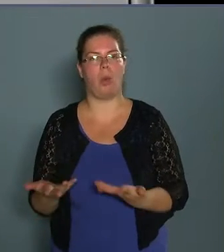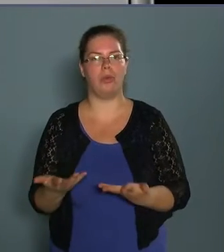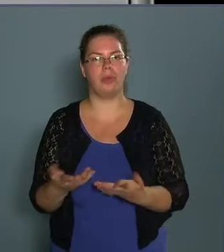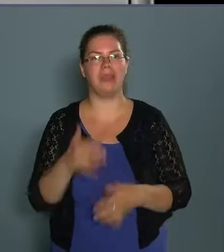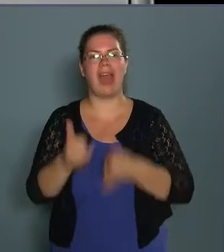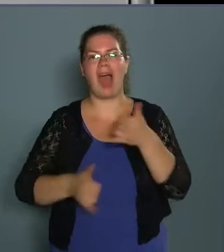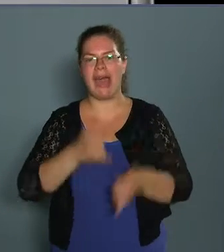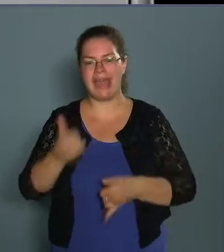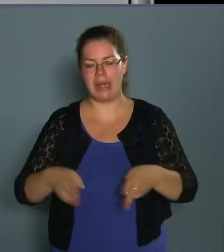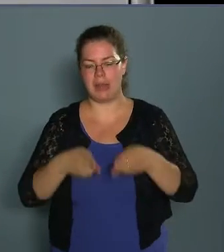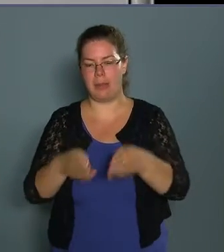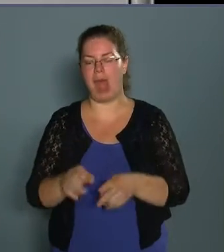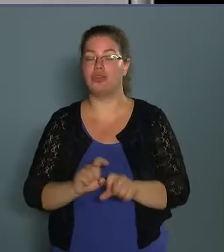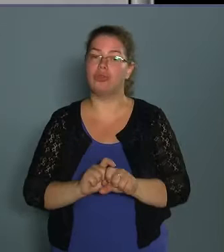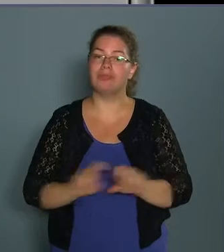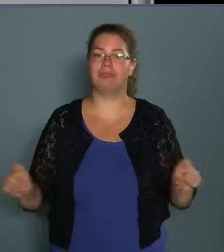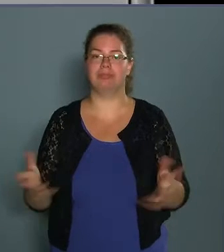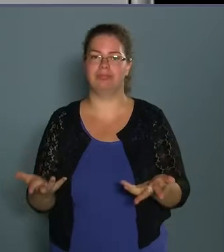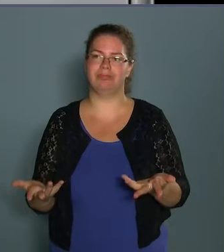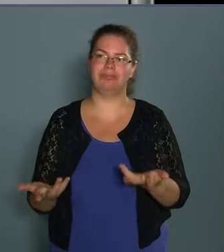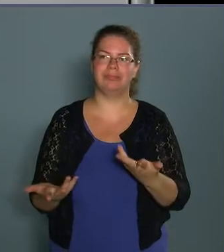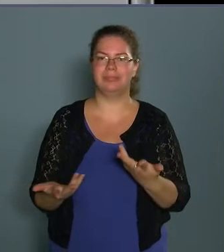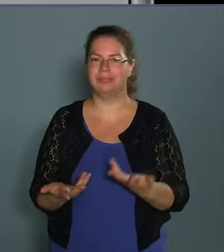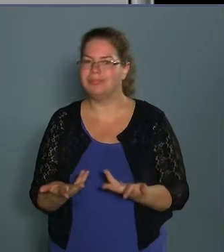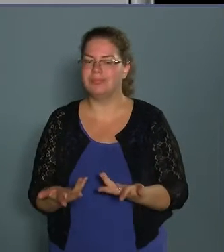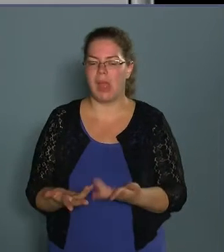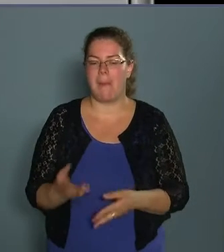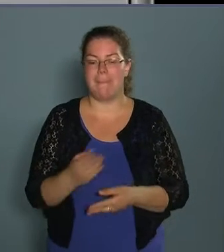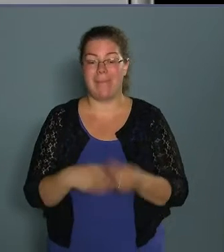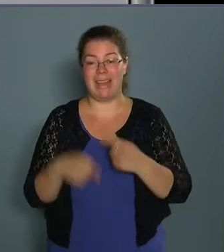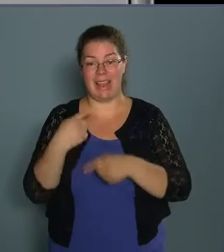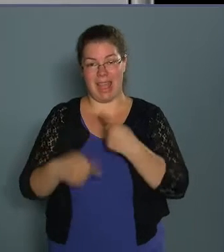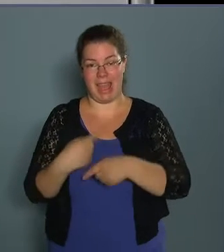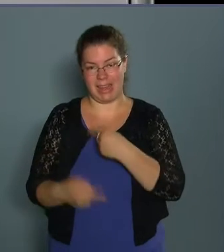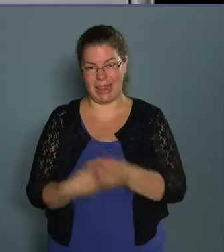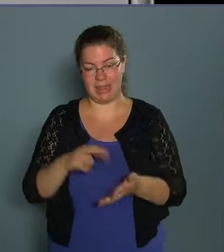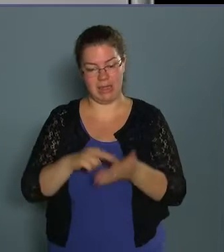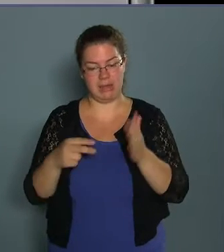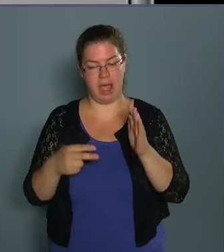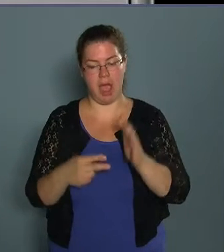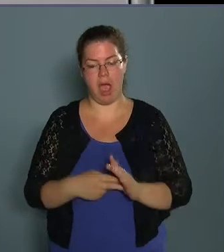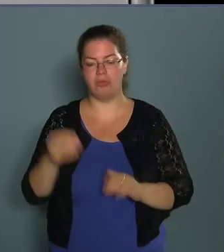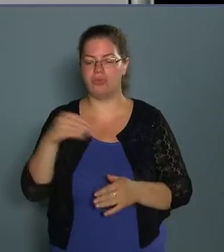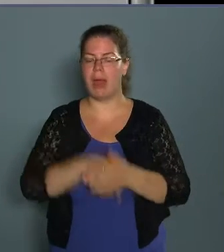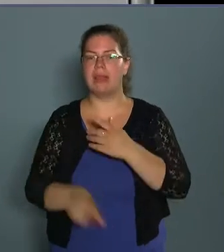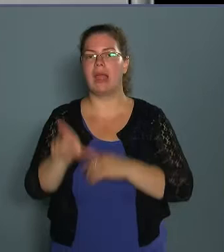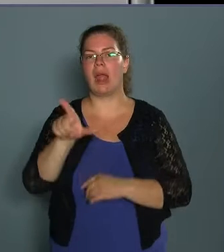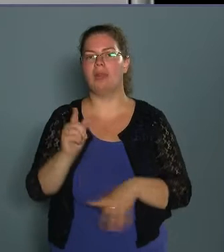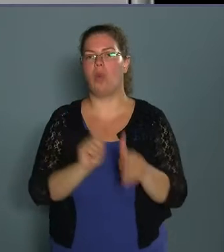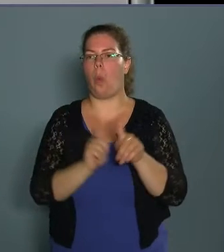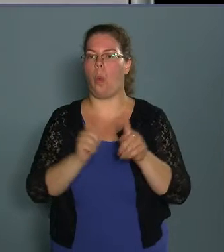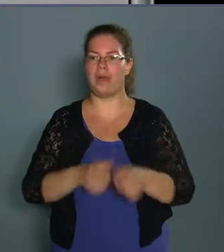a kerékpárosok miatt, hogy így fogalmazzam, mert az eredeti tervekben két